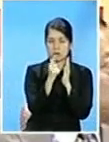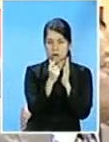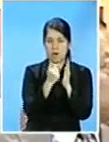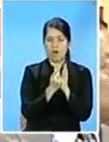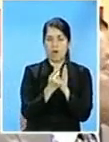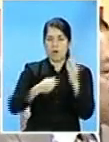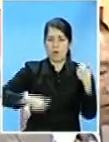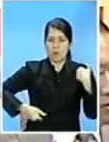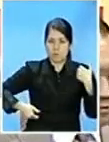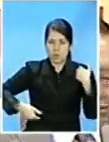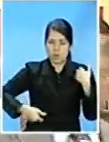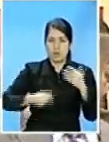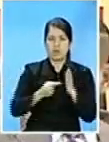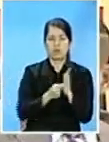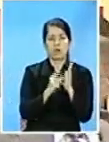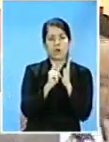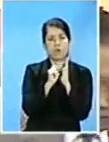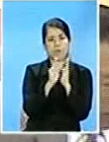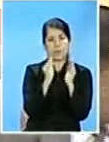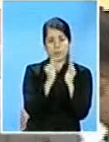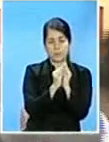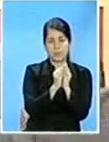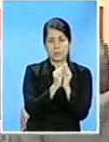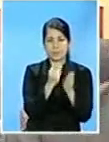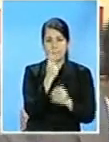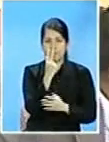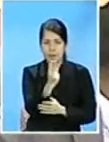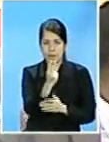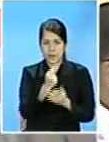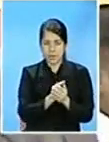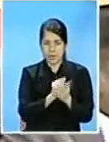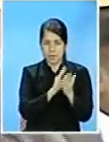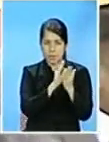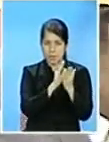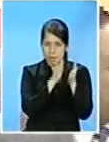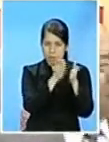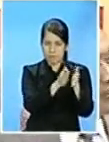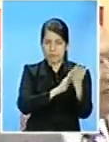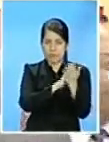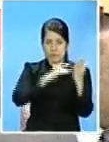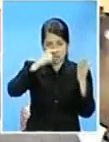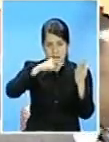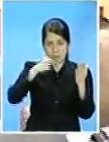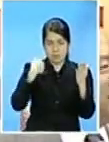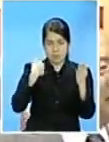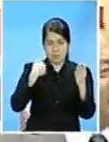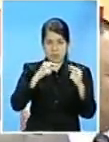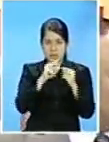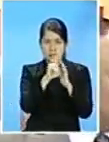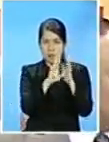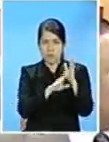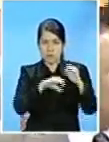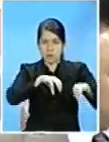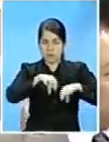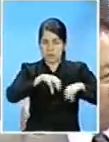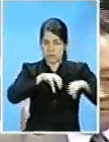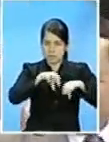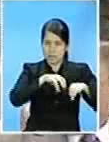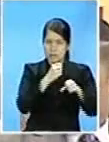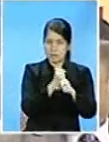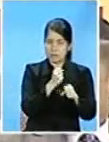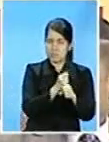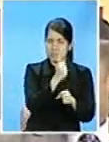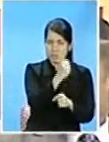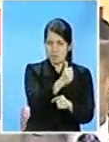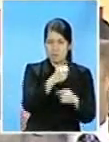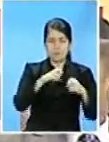มินสถานการณ์น้ำท่วมของไทยว่าฝ่ายไทยมีระบบการบริหารจัดการที่ดีอยู่แล้วและสถาน